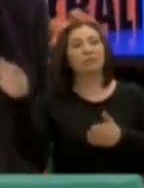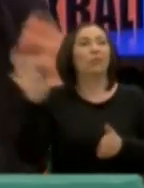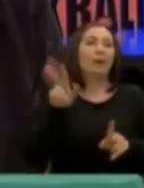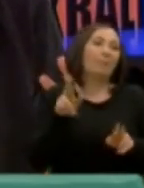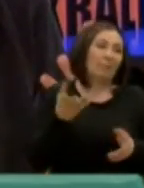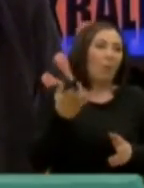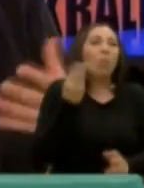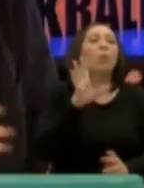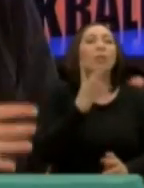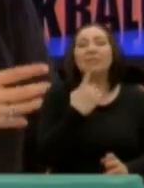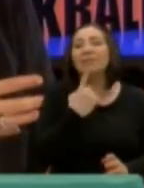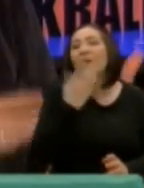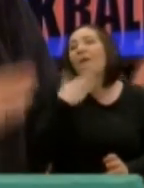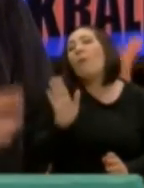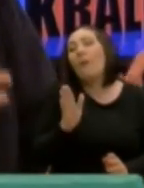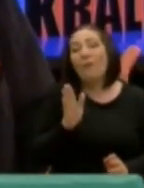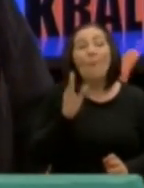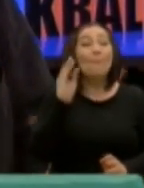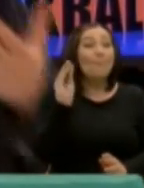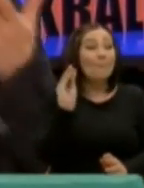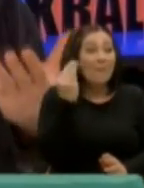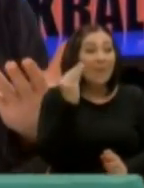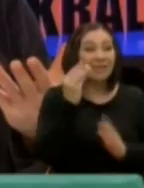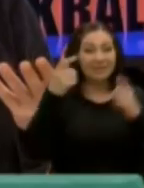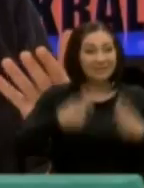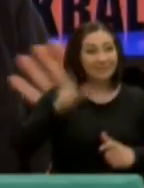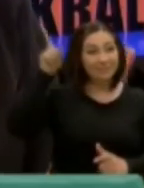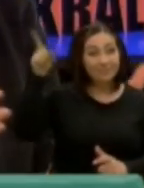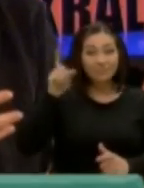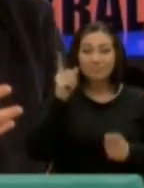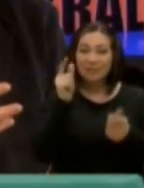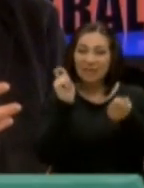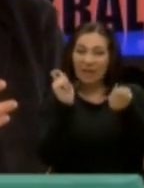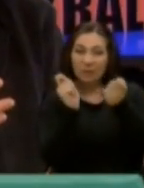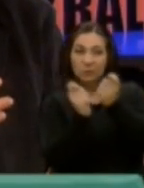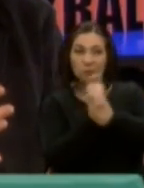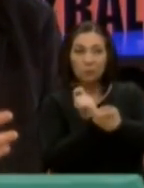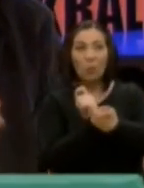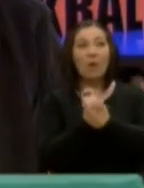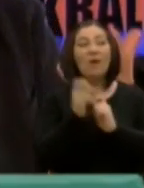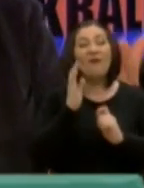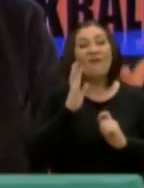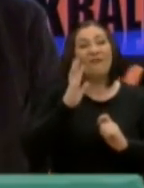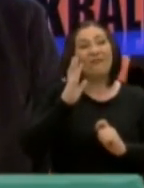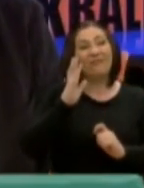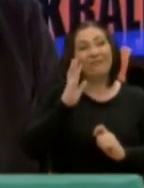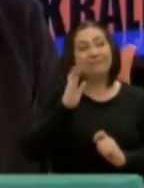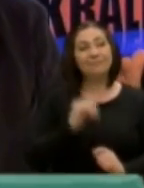sorarsanız. Olmuyor. Çünkü bebek zaten değişiyor. Biraz da fazla